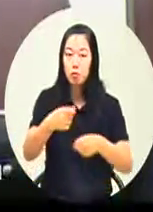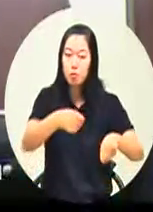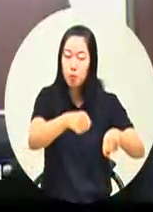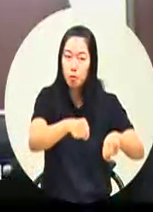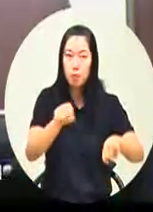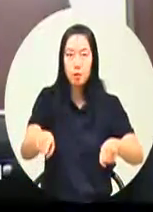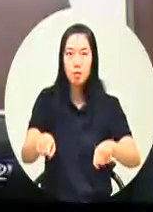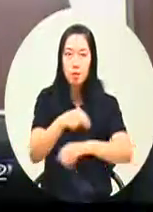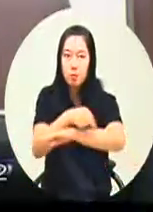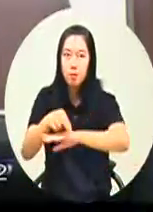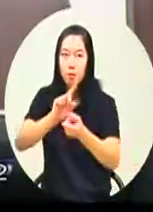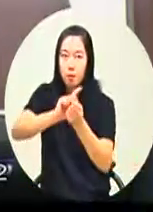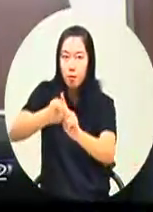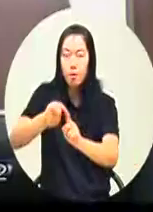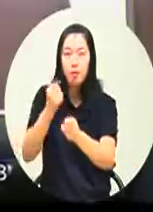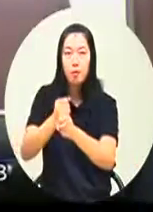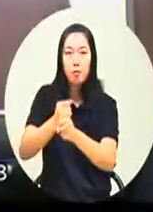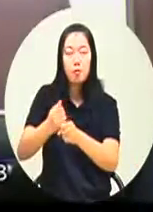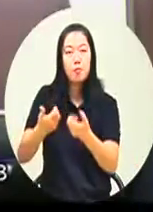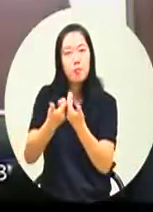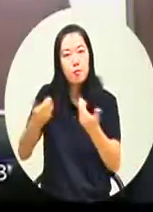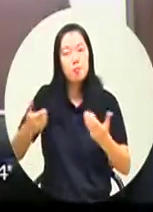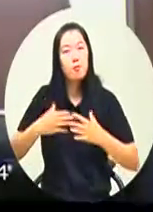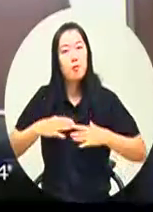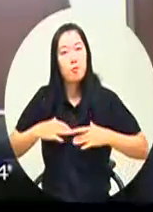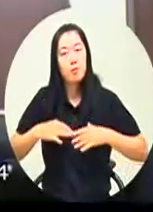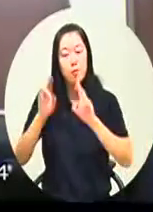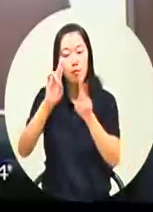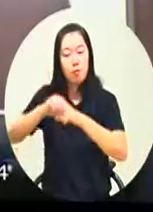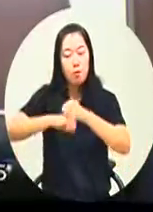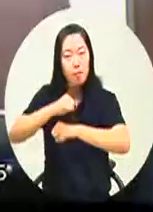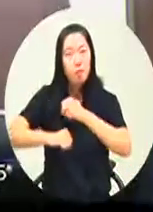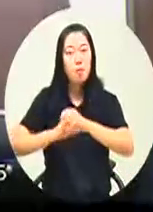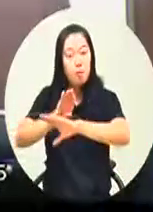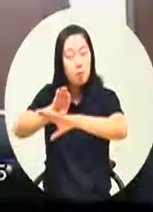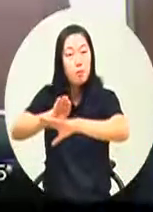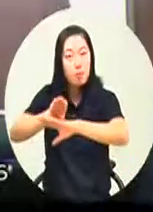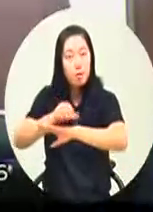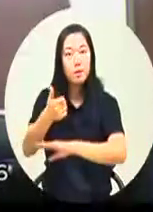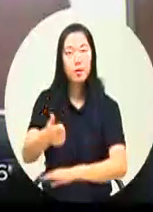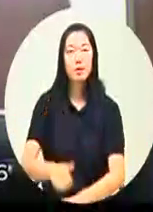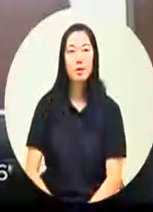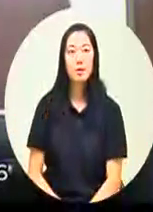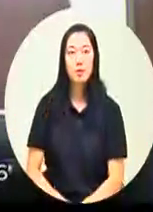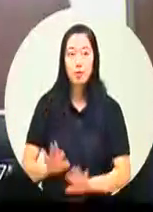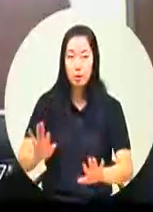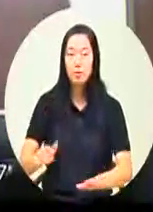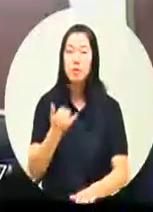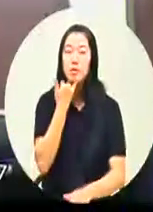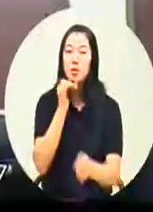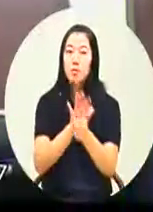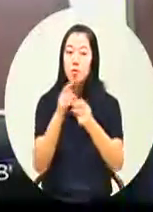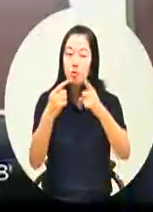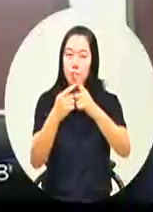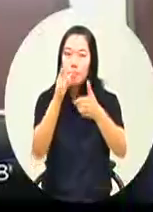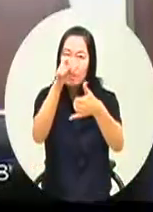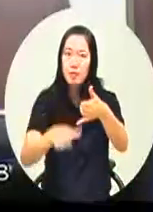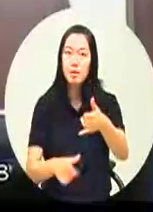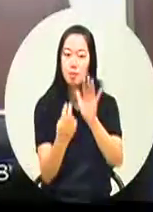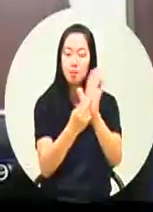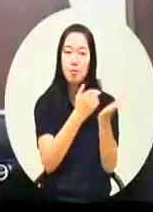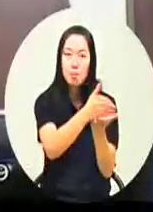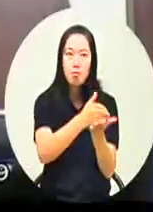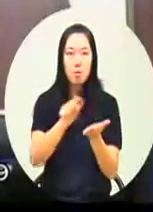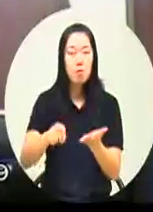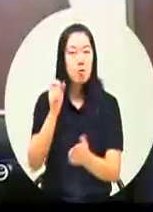要改换来做分享汽车、电动汽车的一个交通，所谓的已经在解决人的交通，用智慧干净而不是